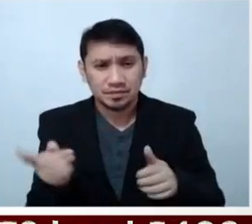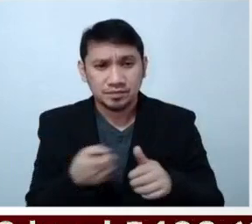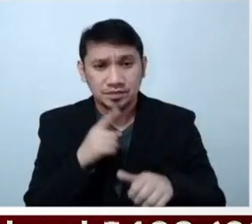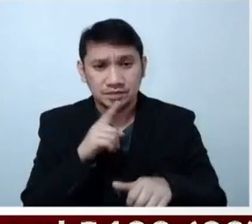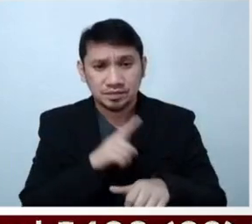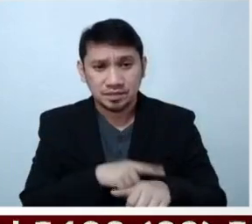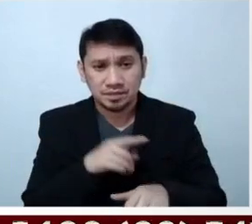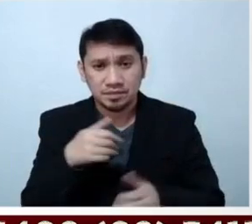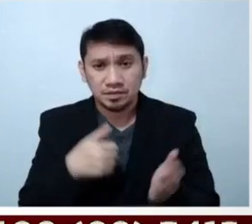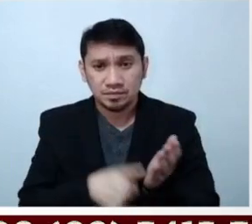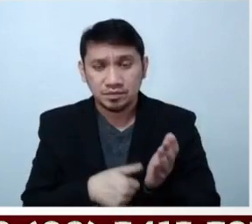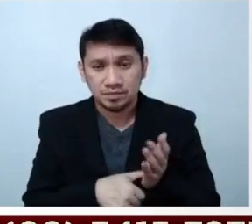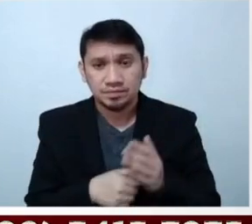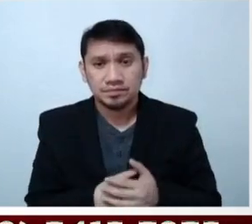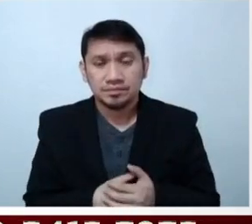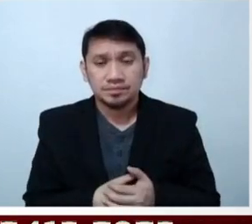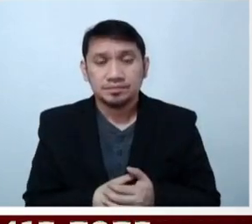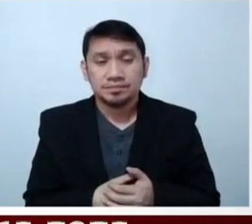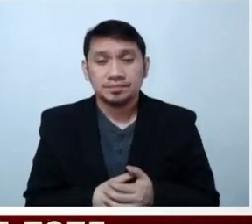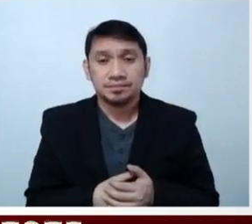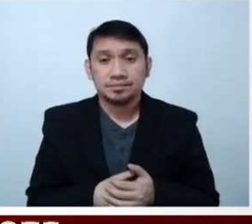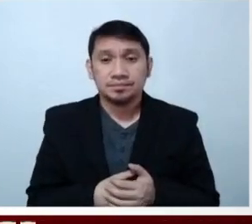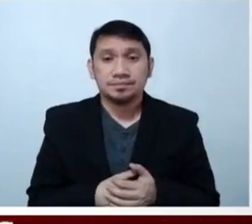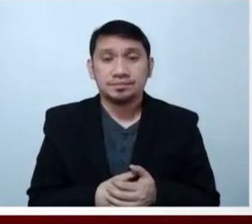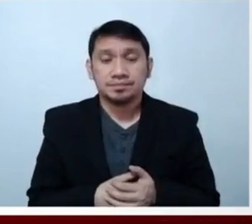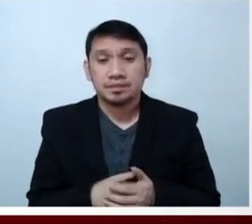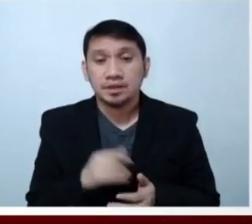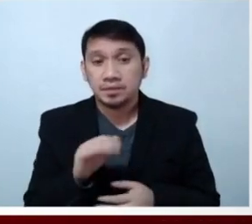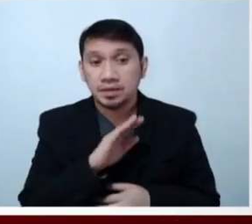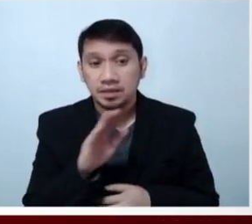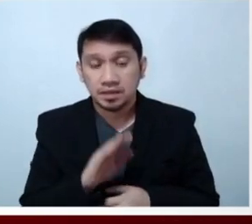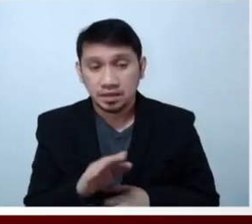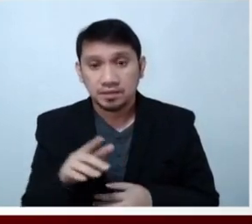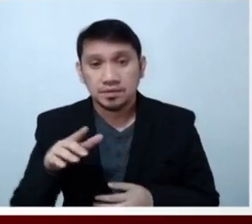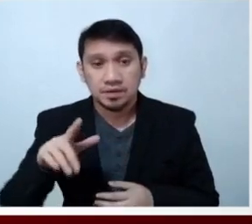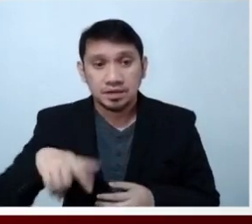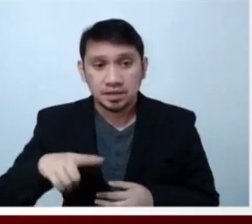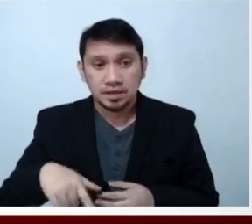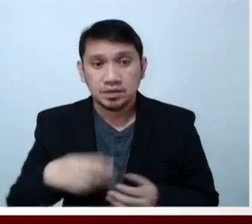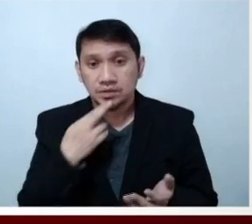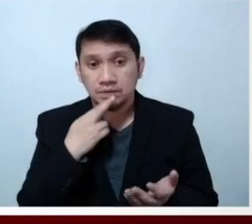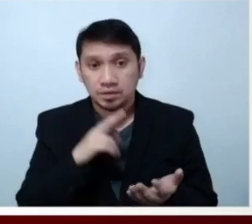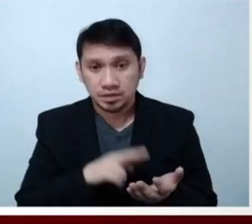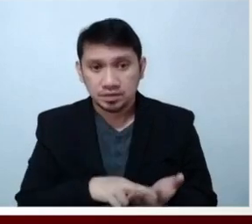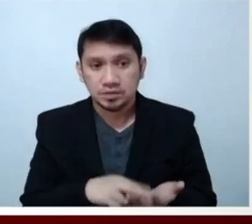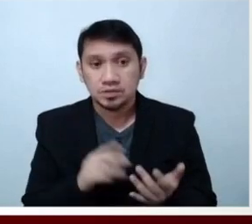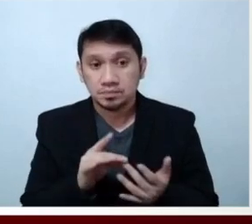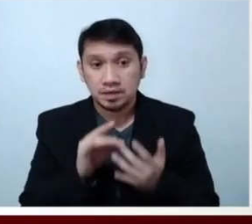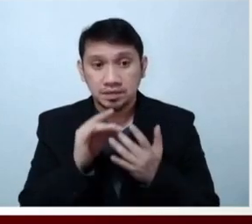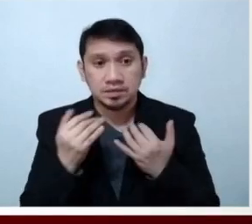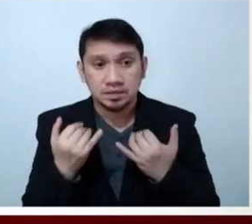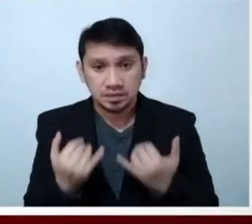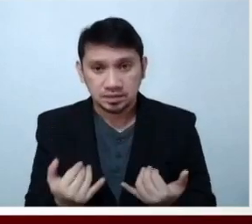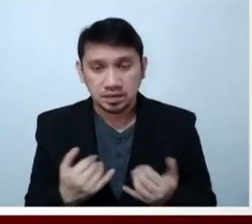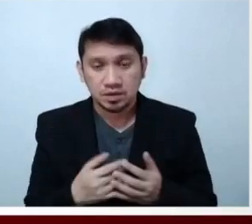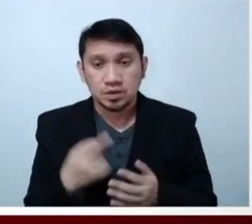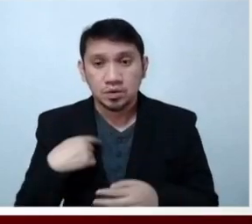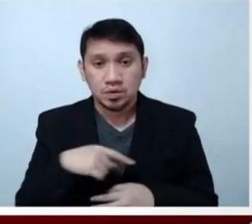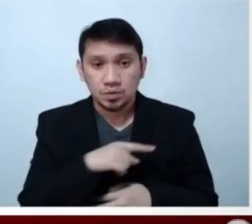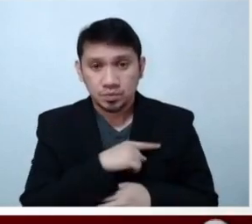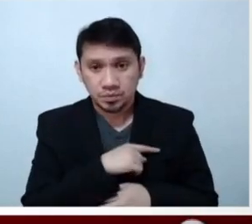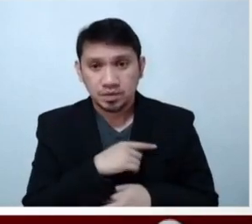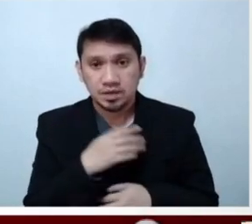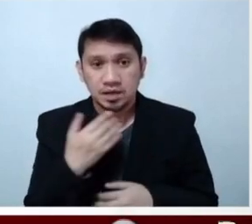voters. It's late, pero it's never too late kasi to register. Especially now na we have to make our vote